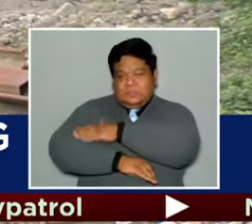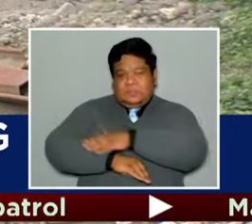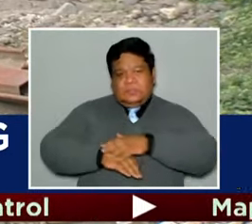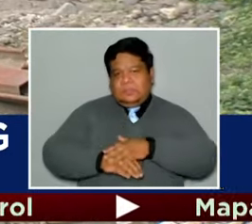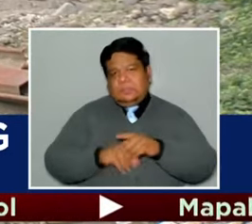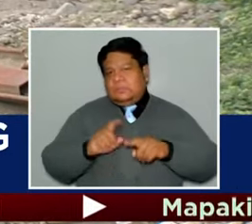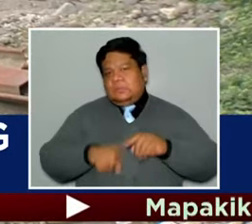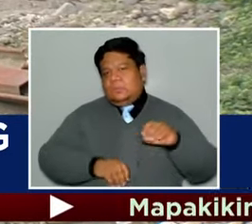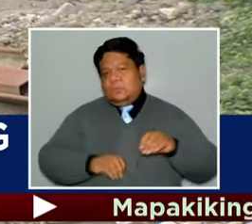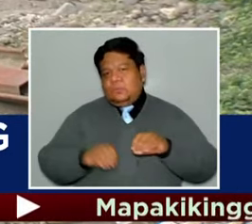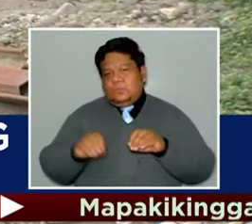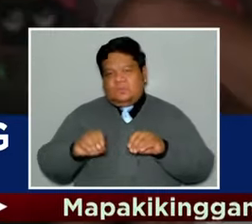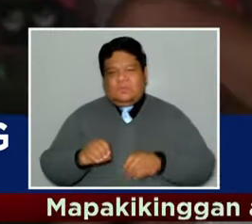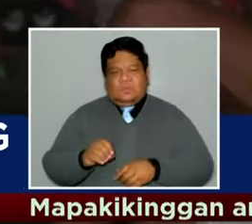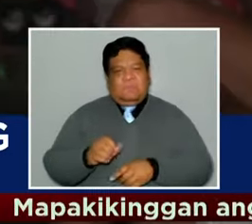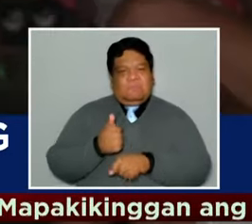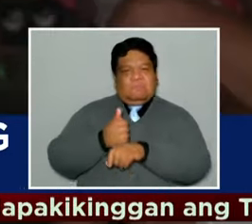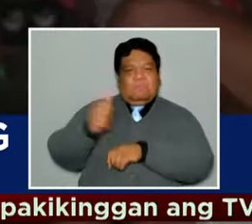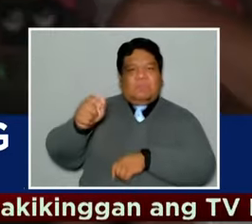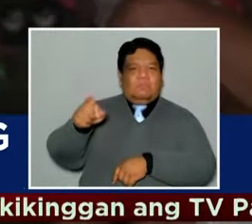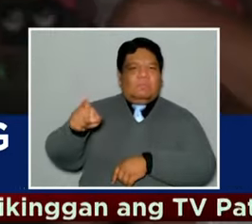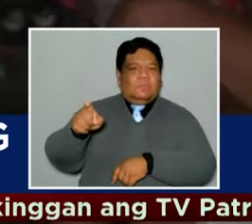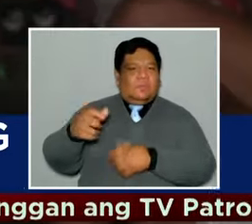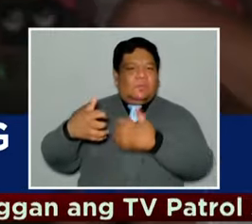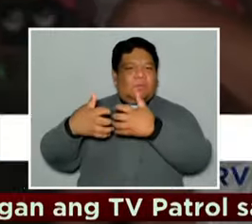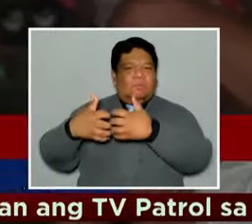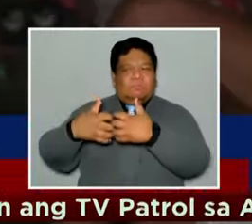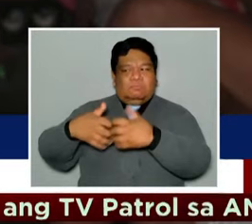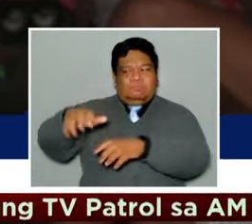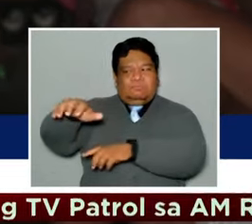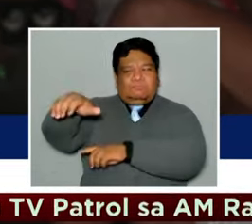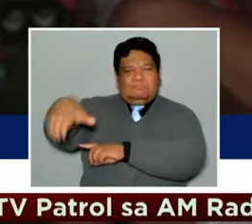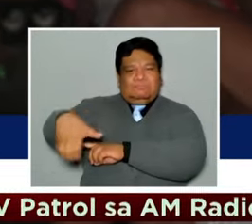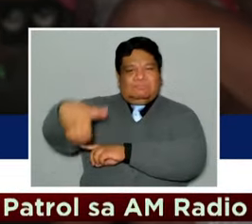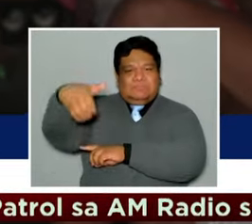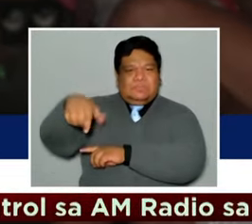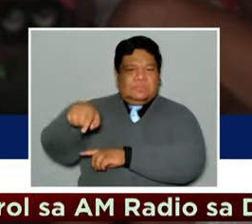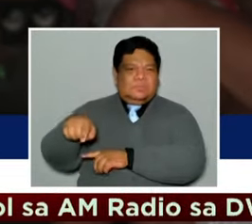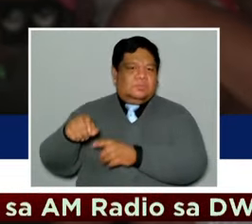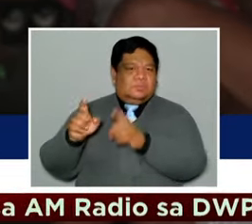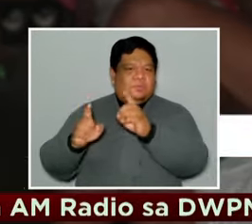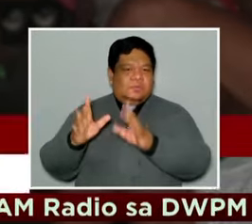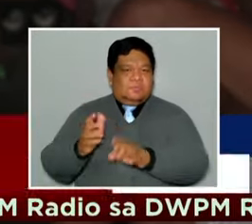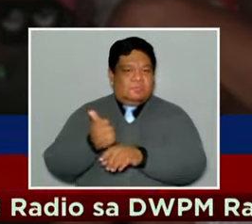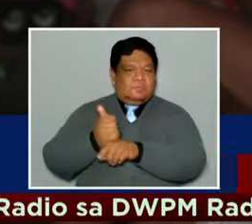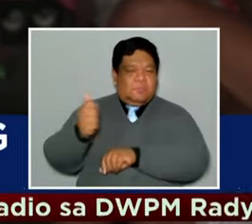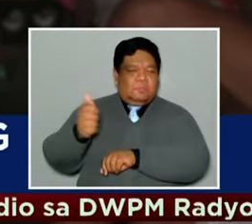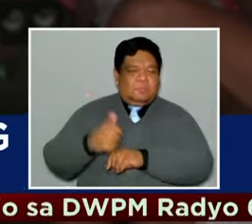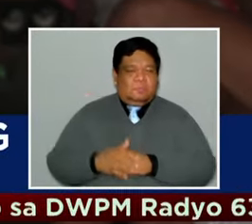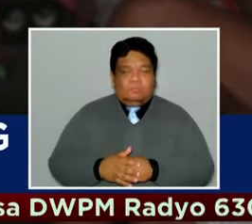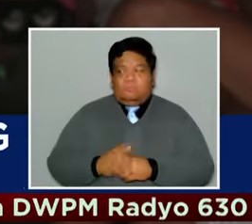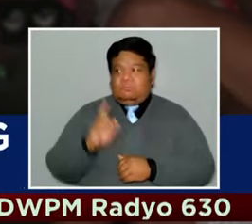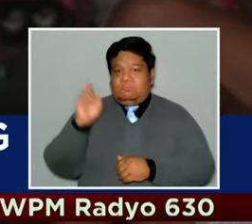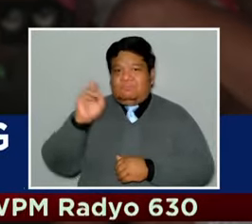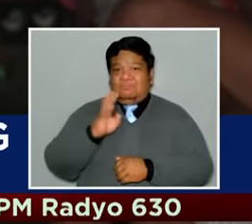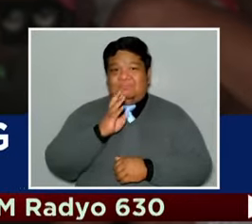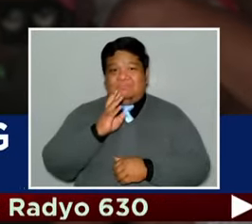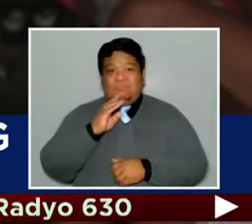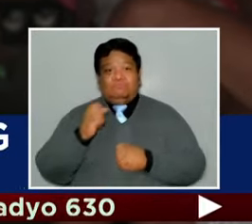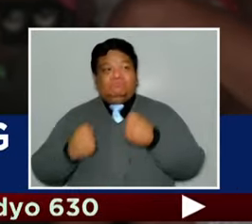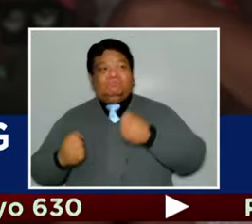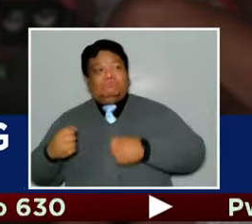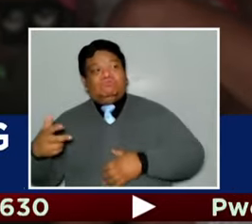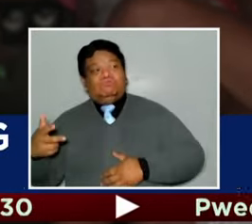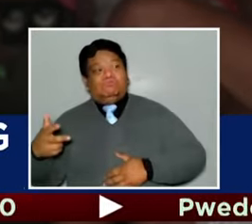driver ng backhoe sa nangyari. Nagpunta yung backhoe doon, hindi nagsabi sa amin nga paalisin kami. Sige, nang kalkal,